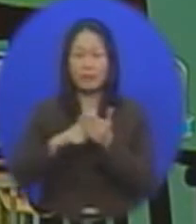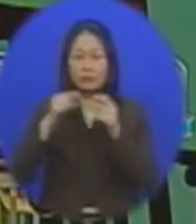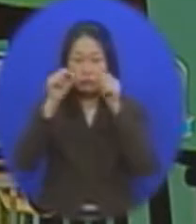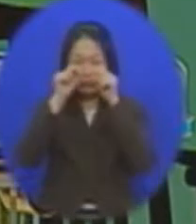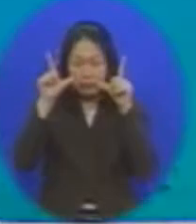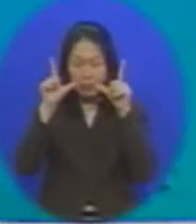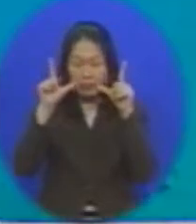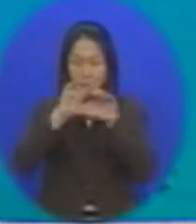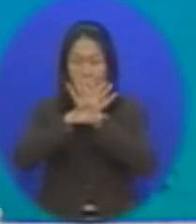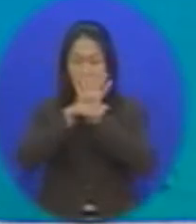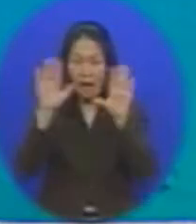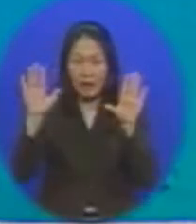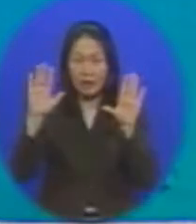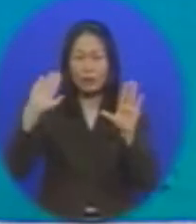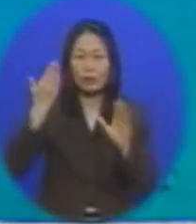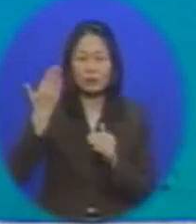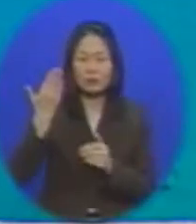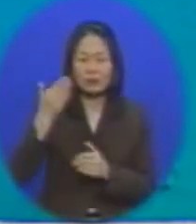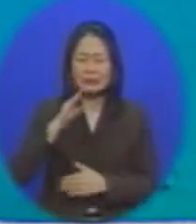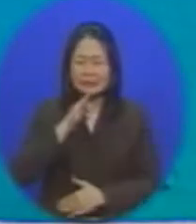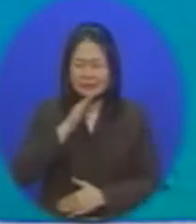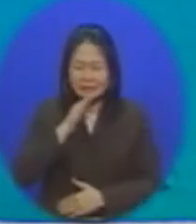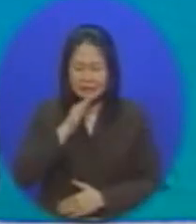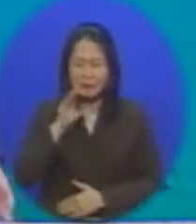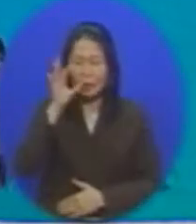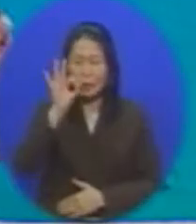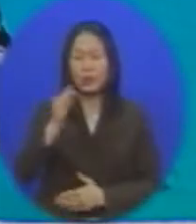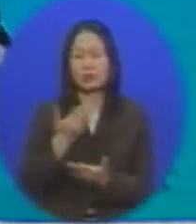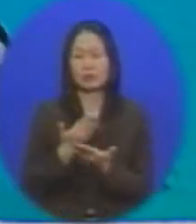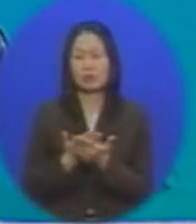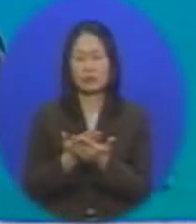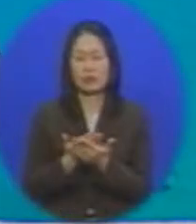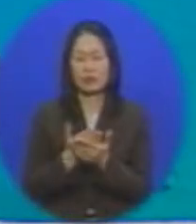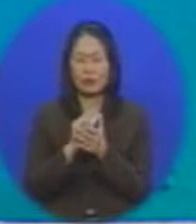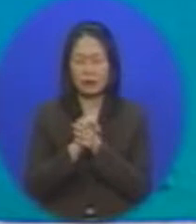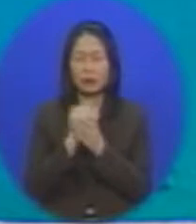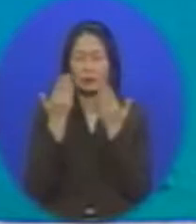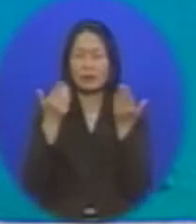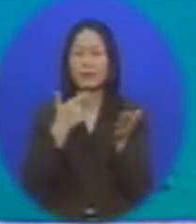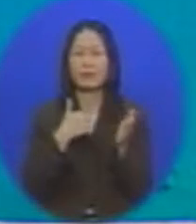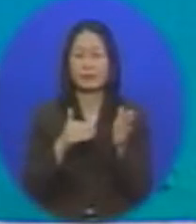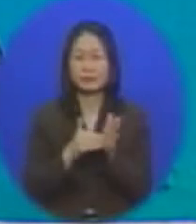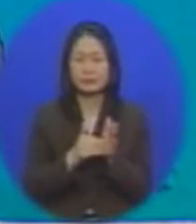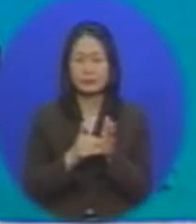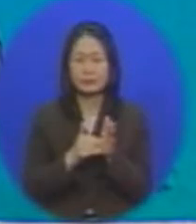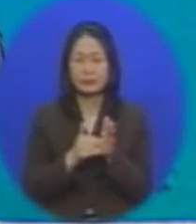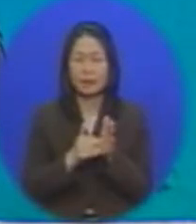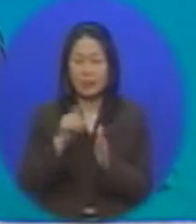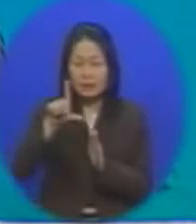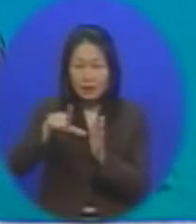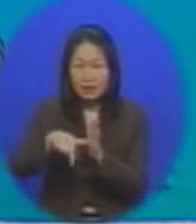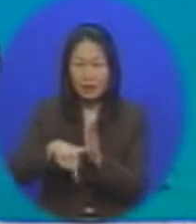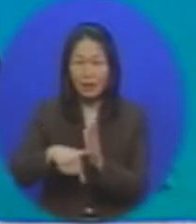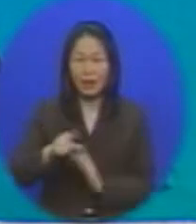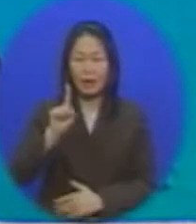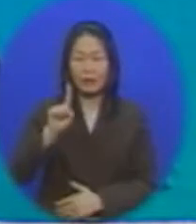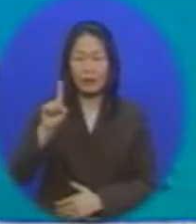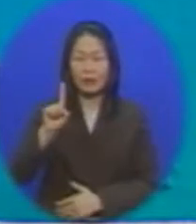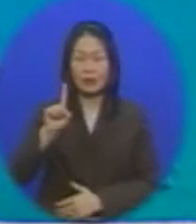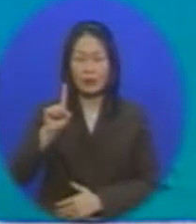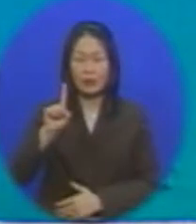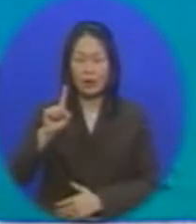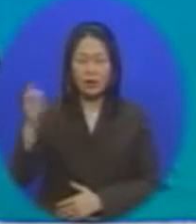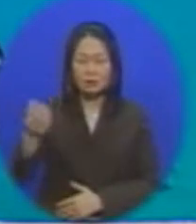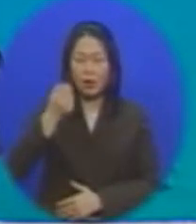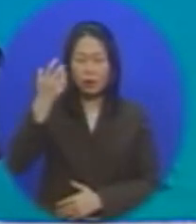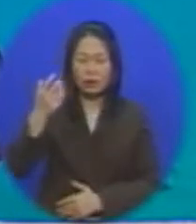진짜 를 보게 해주십시오 라고 기도를 하셨는데 그때 하나가 성령의